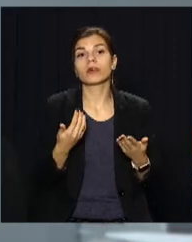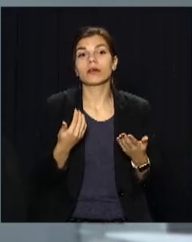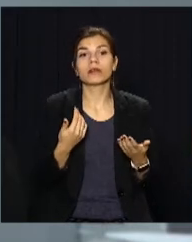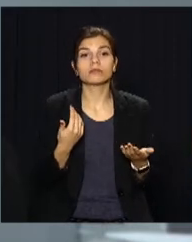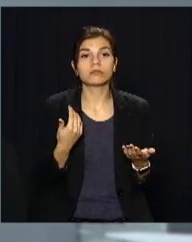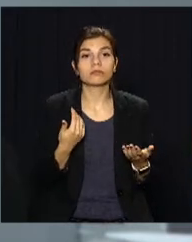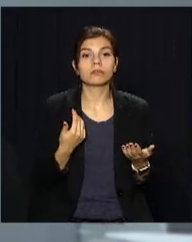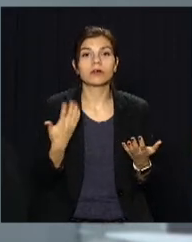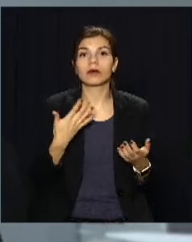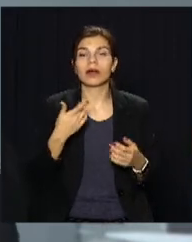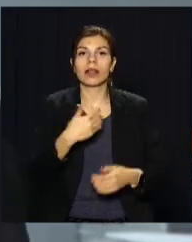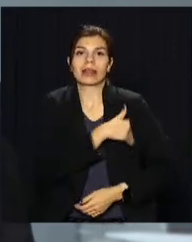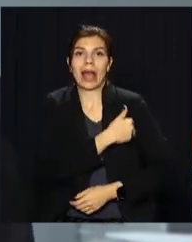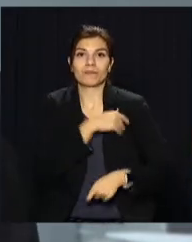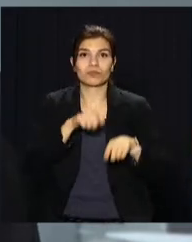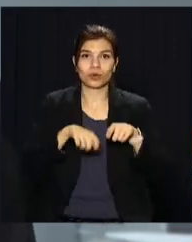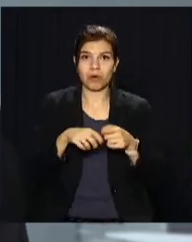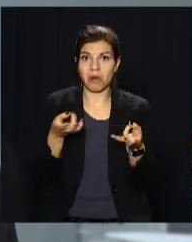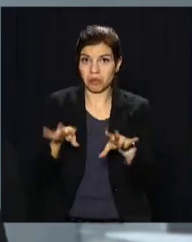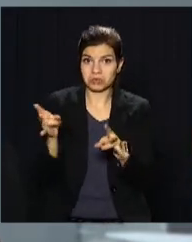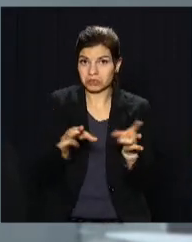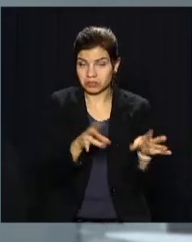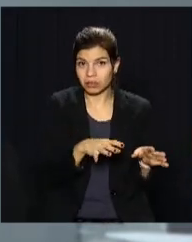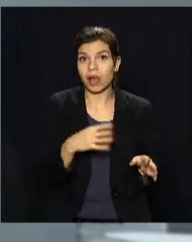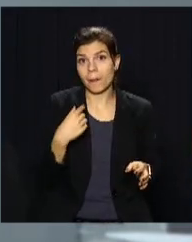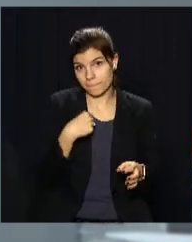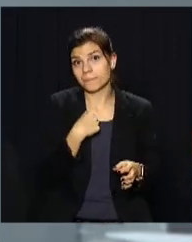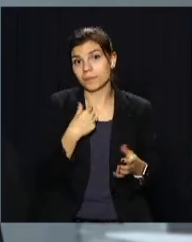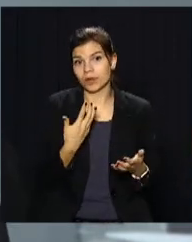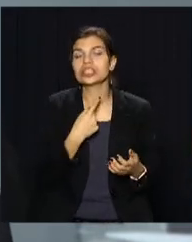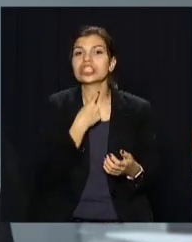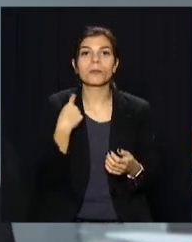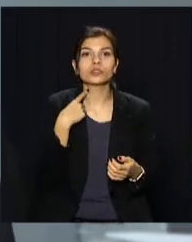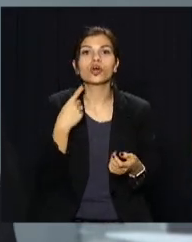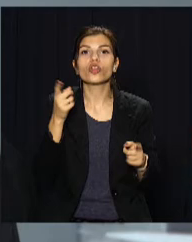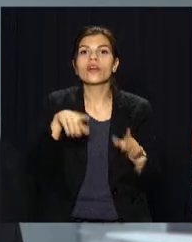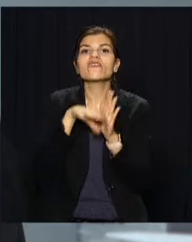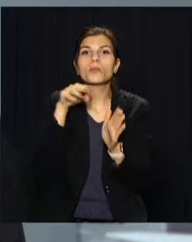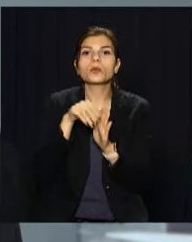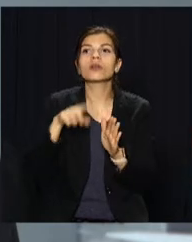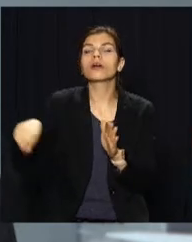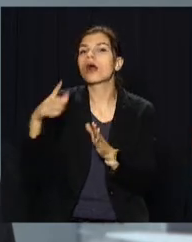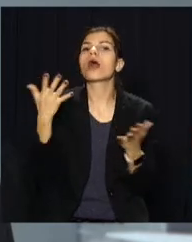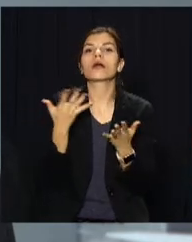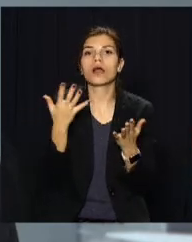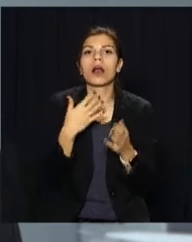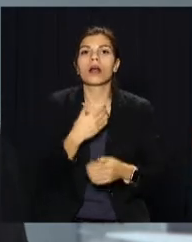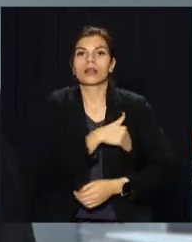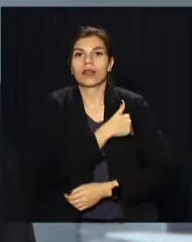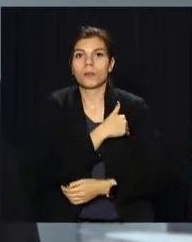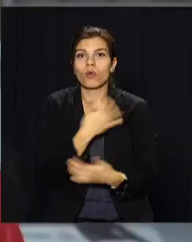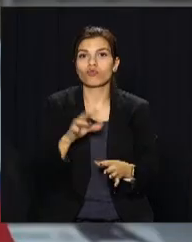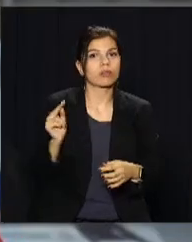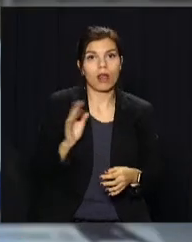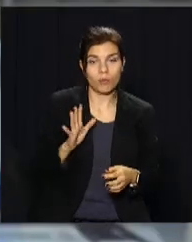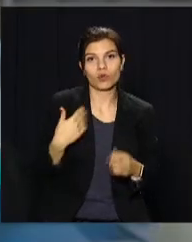там термометри, скажімо, вони позалишалися, і ми буквально там забезпечуємо ті виборчі дільниці, на яких термометри вийшли з